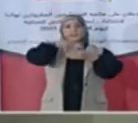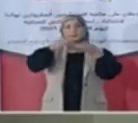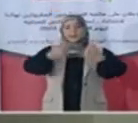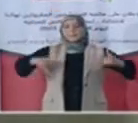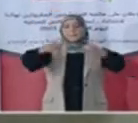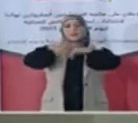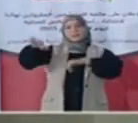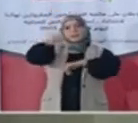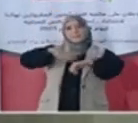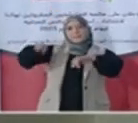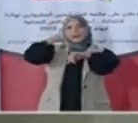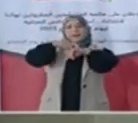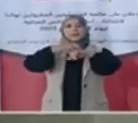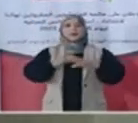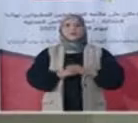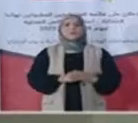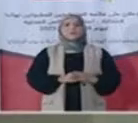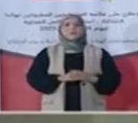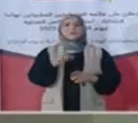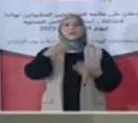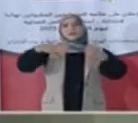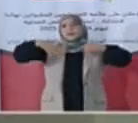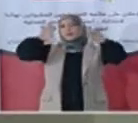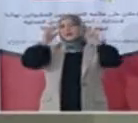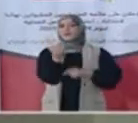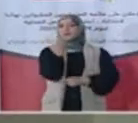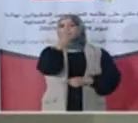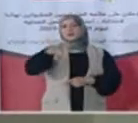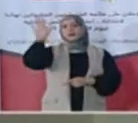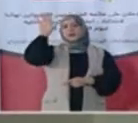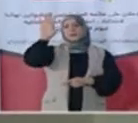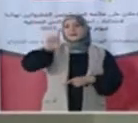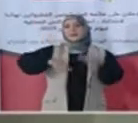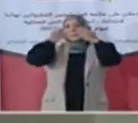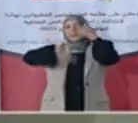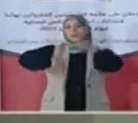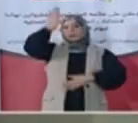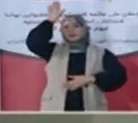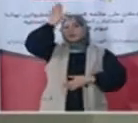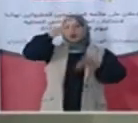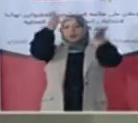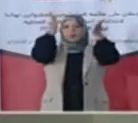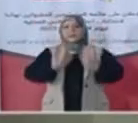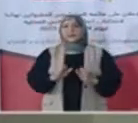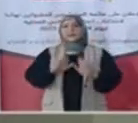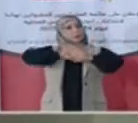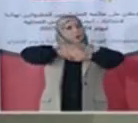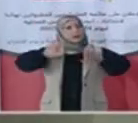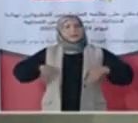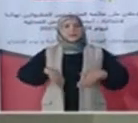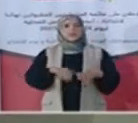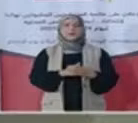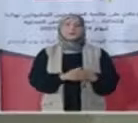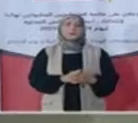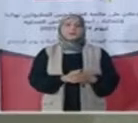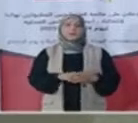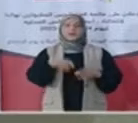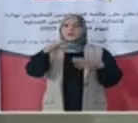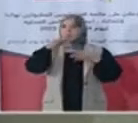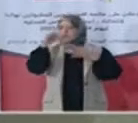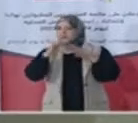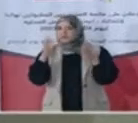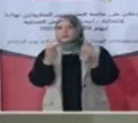المجالس المحلية هو 7205 مترشح بصفة رسمية ونهائية،